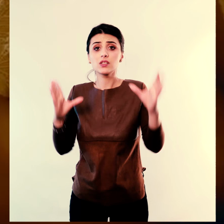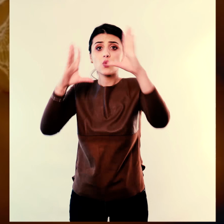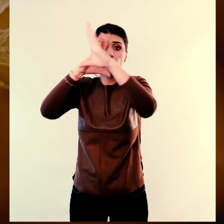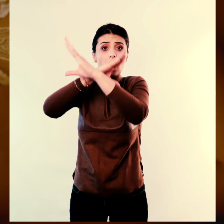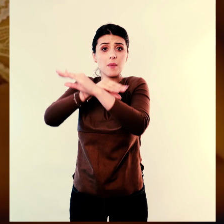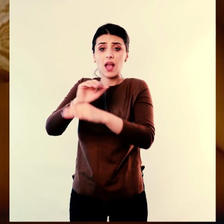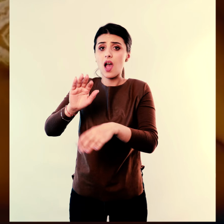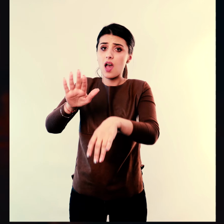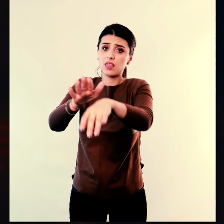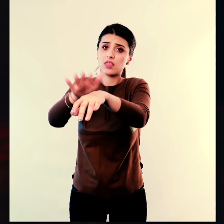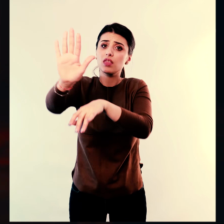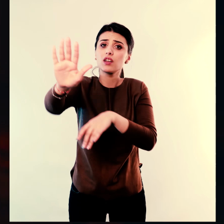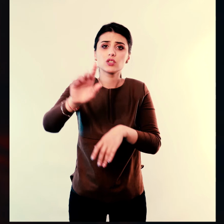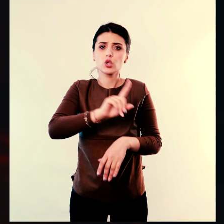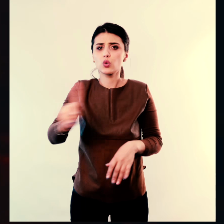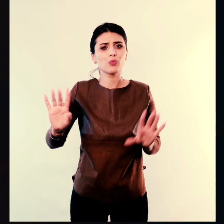N-abia atingi,